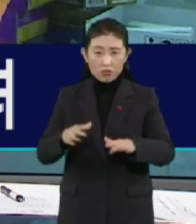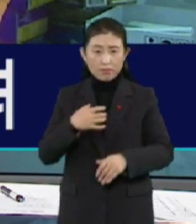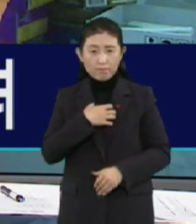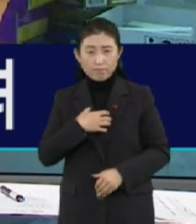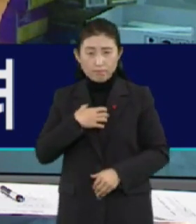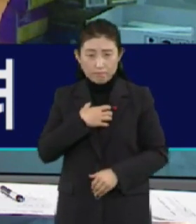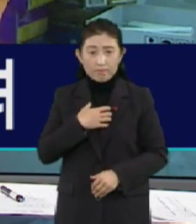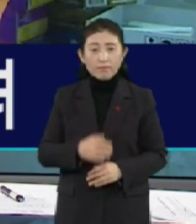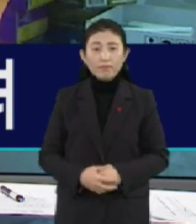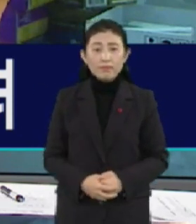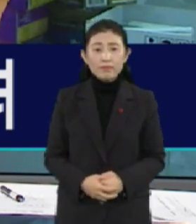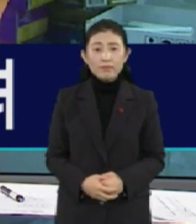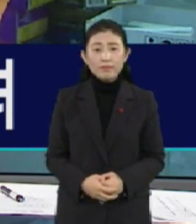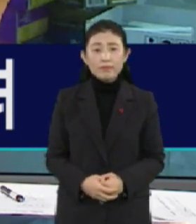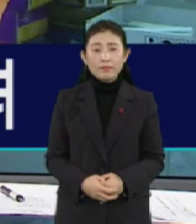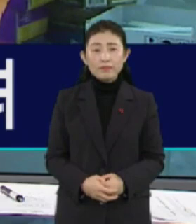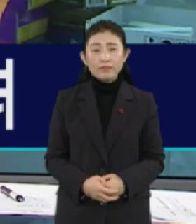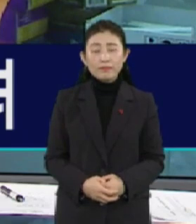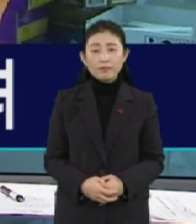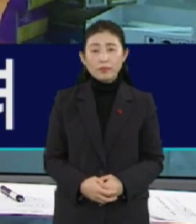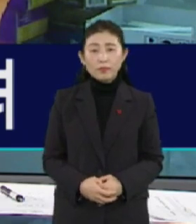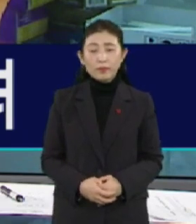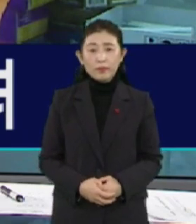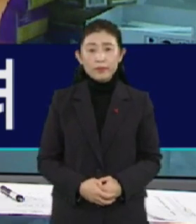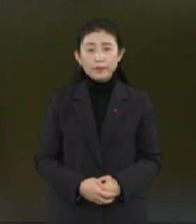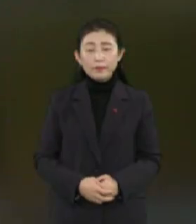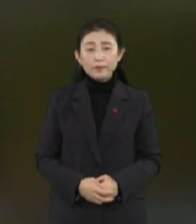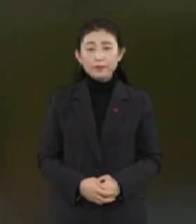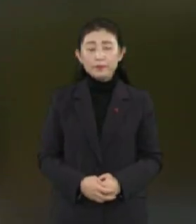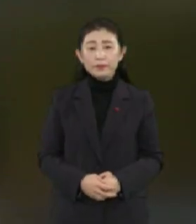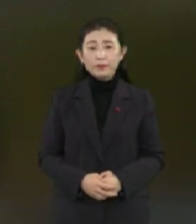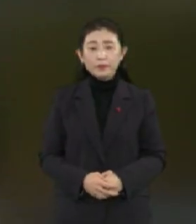바짝 긴장하고 있습니다. 장석영 기자입니다.